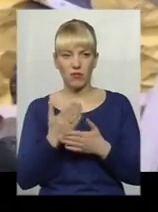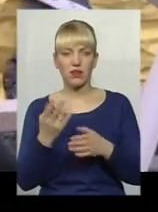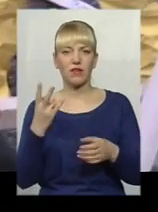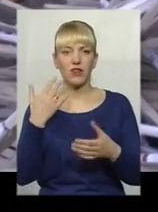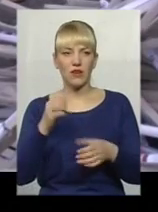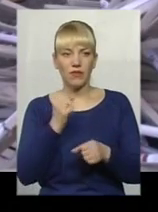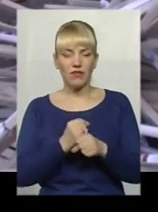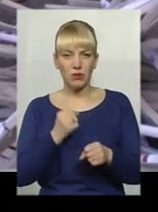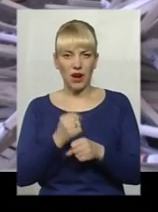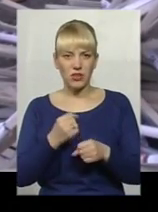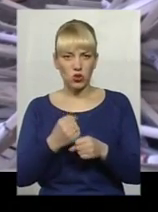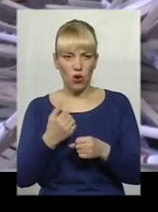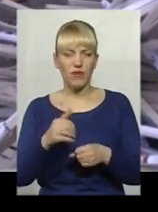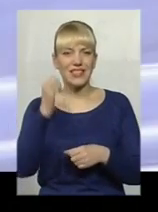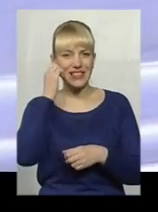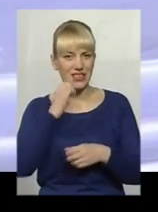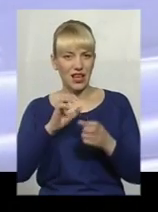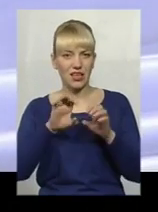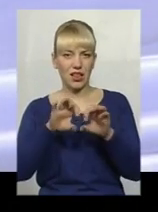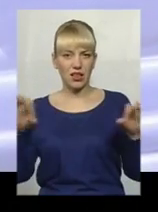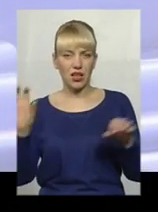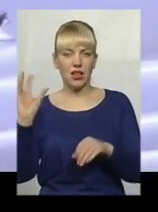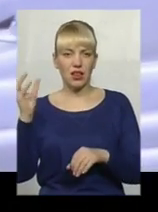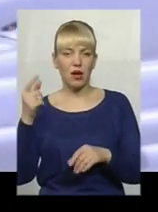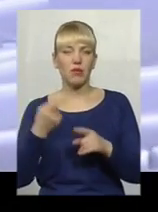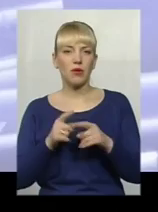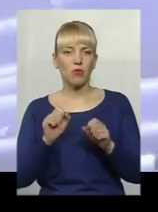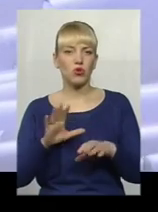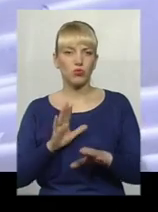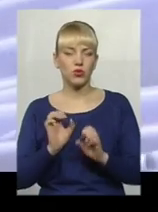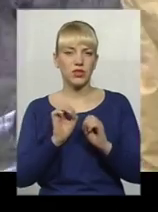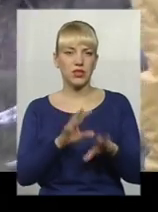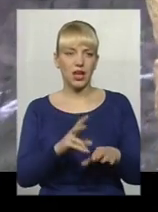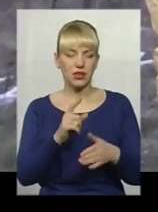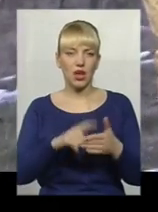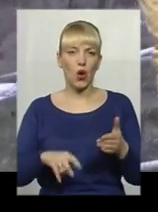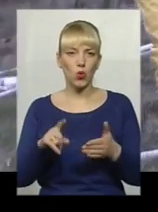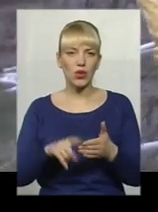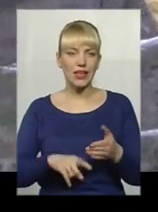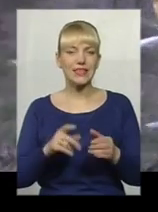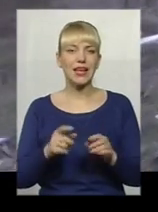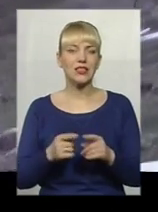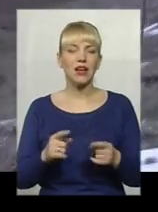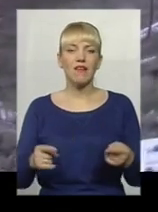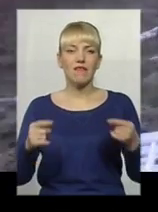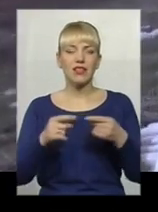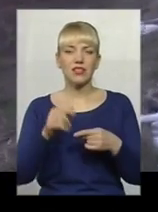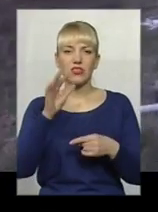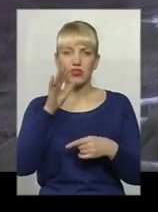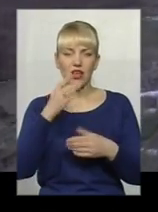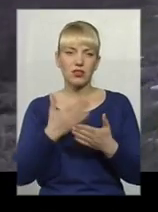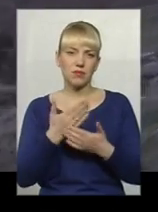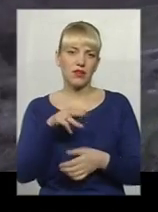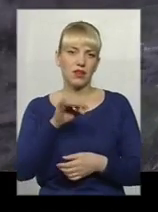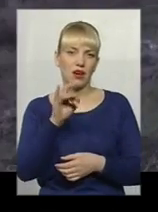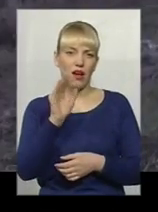відпрацьовані люмінесцентні лампи у своїх помешканнях, то їх можна буде здати на утилізацію лише у визначений час, найближче у травні, коли